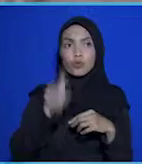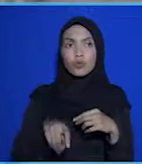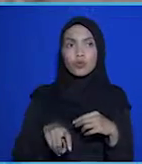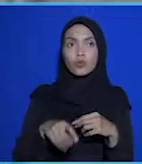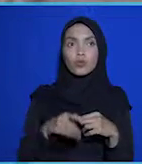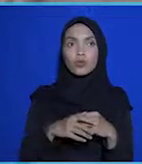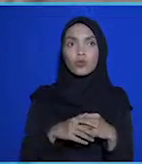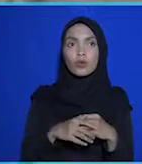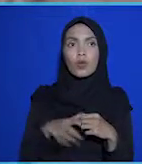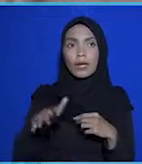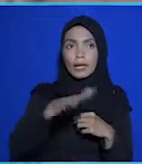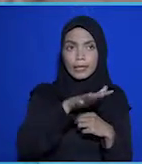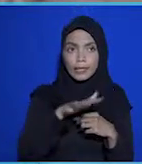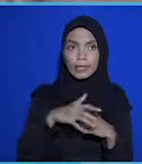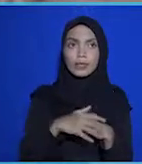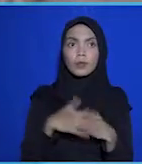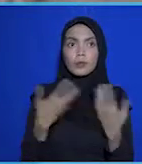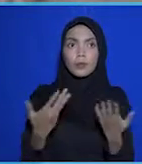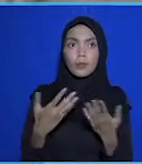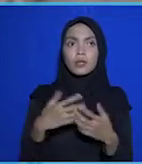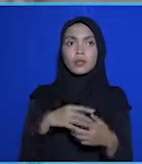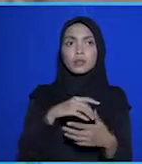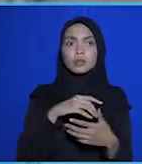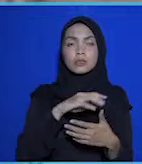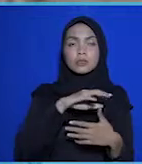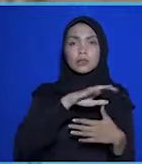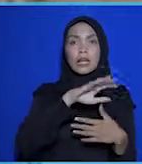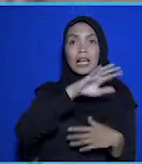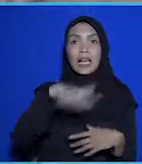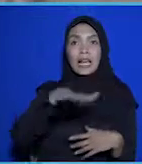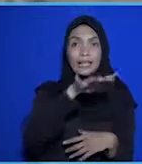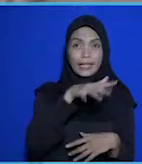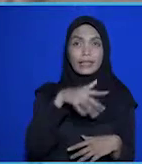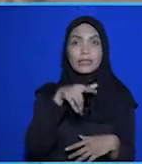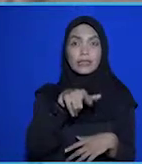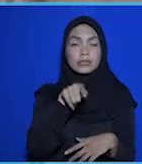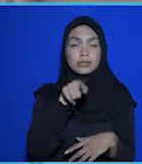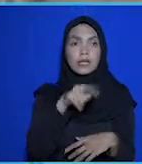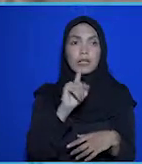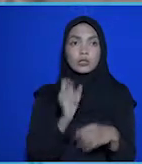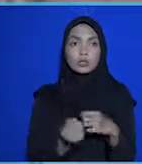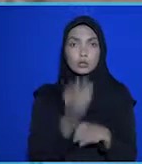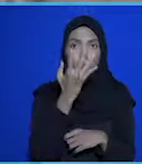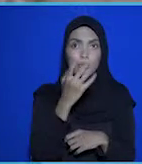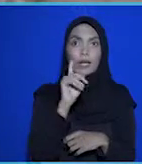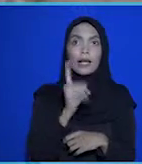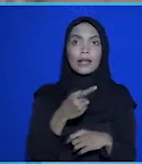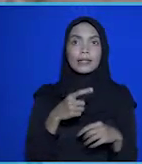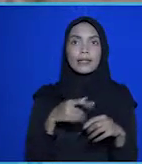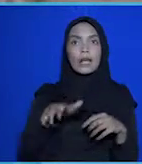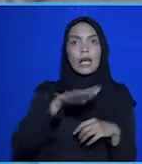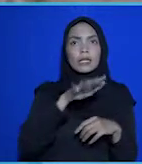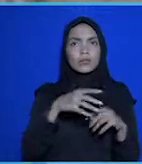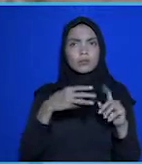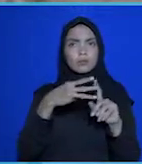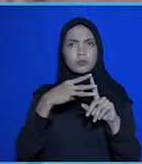adalah air. Nah, bagaimana dari sumber daya air kami memastikan adanya air baku di